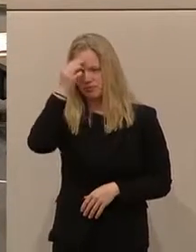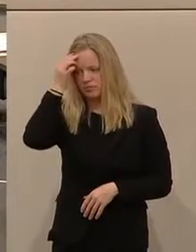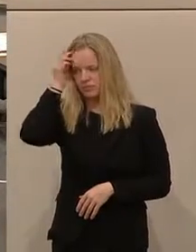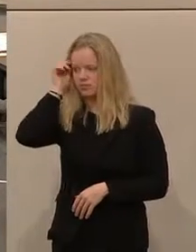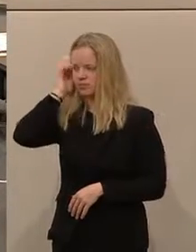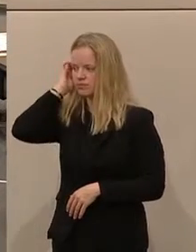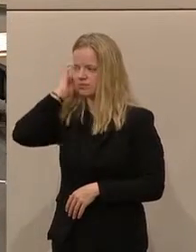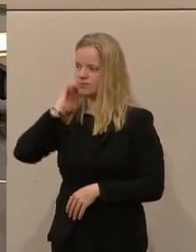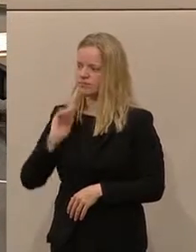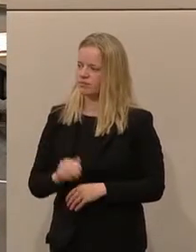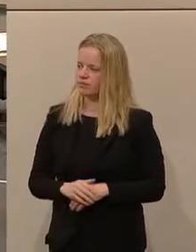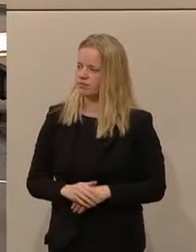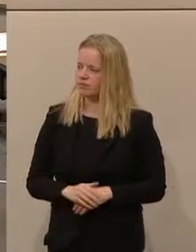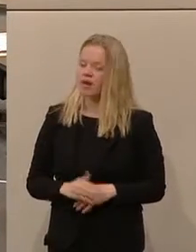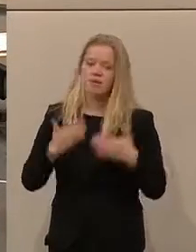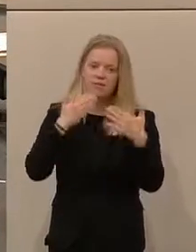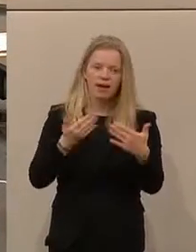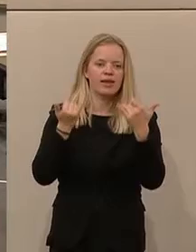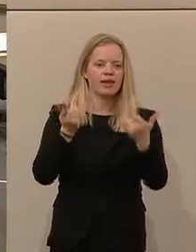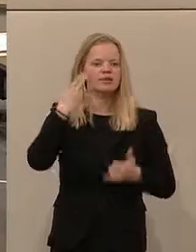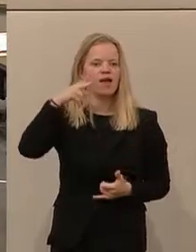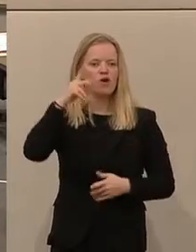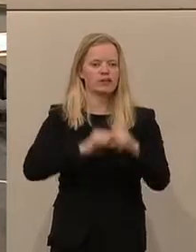zwar das kleinste oberste Organ, habe aber eine